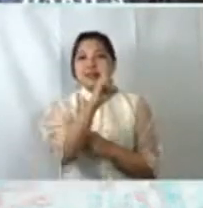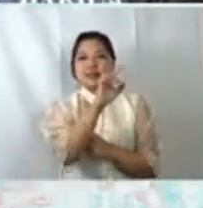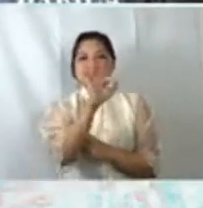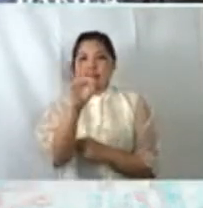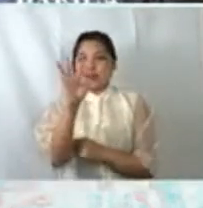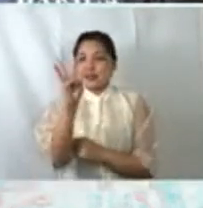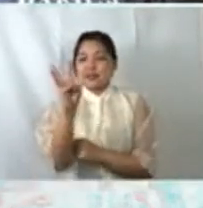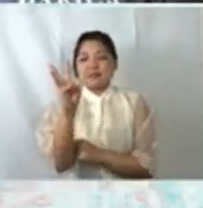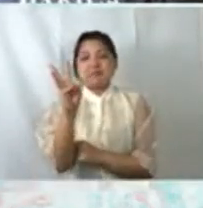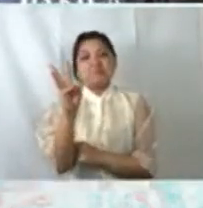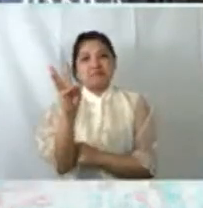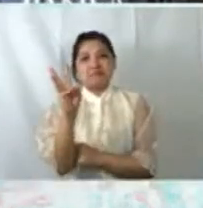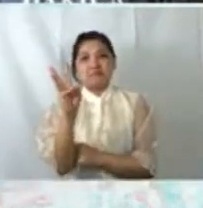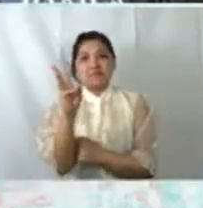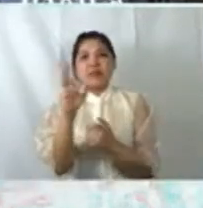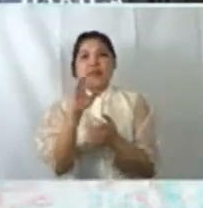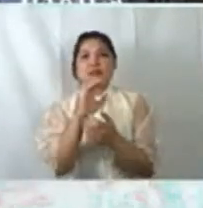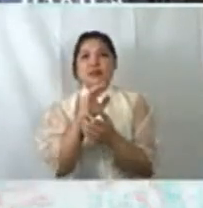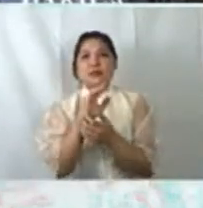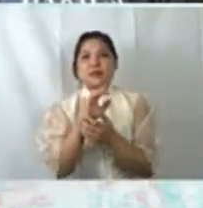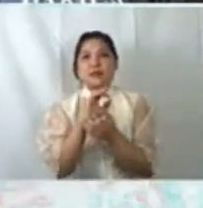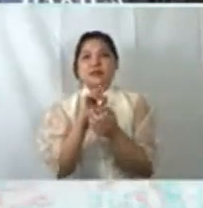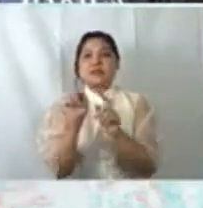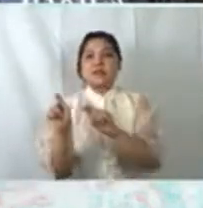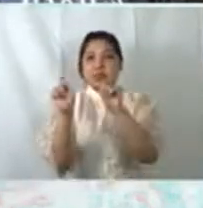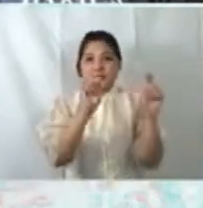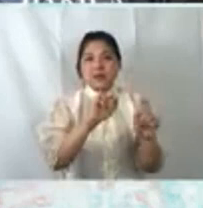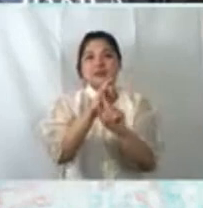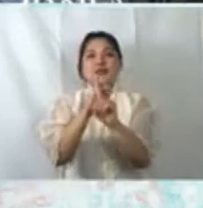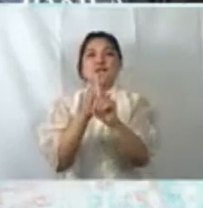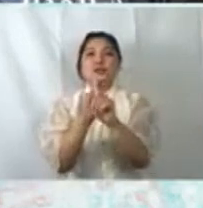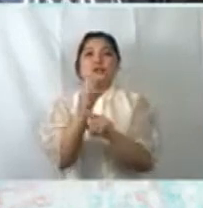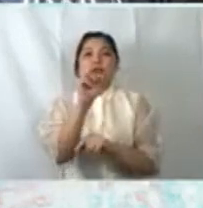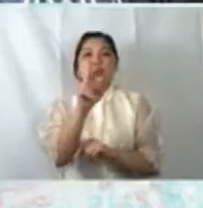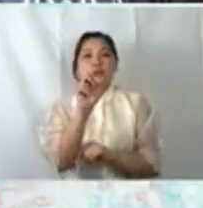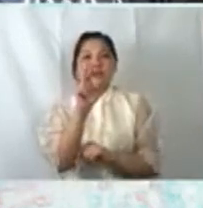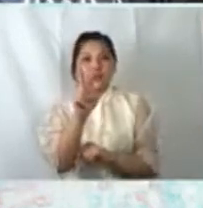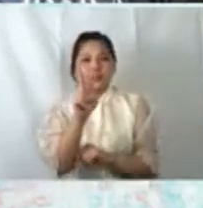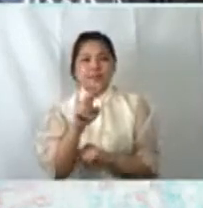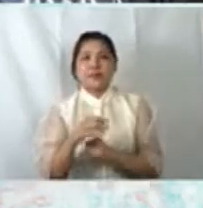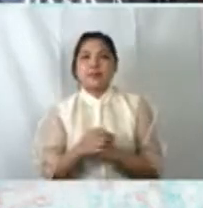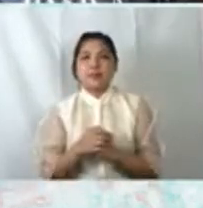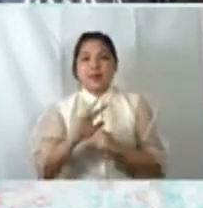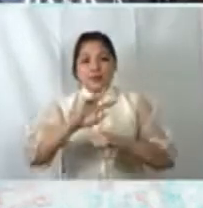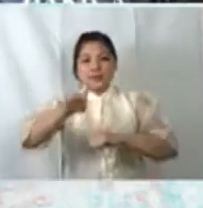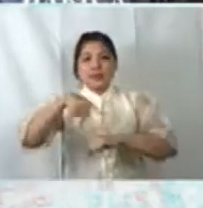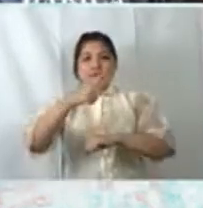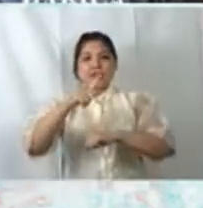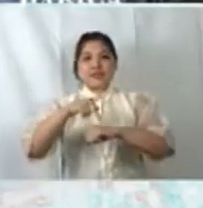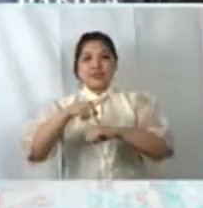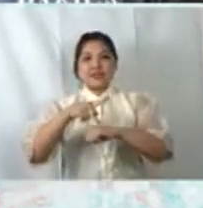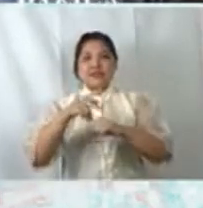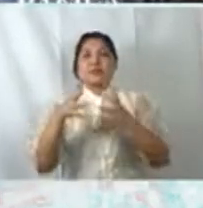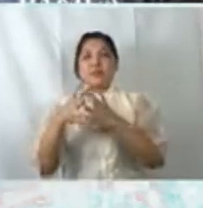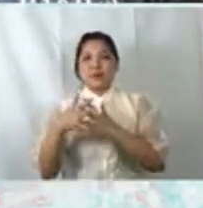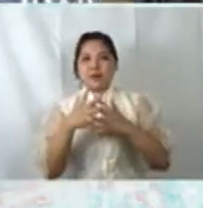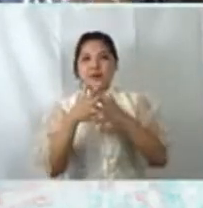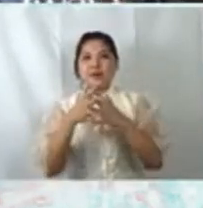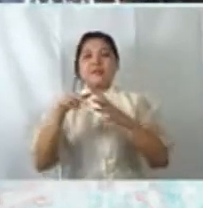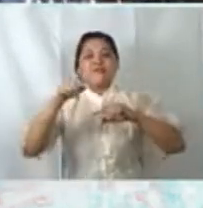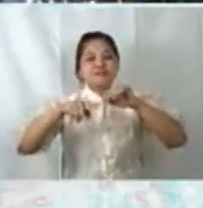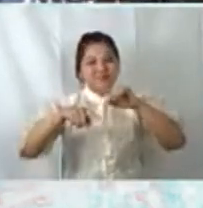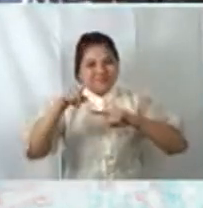1960s at ginawang June 12, ano po, no, yan po ang naging Philippine American Friendship Day.